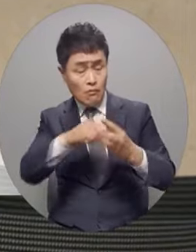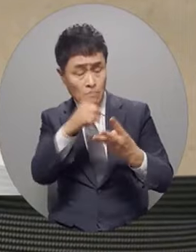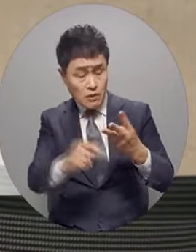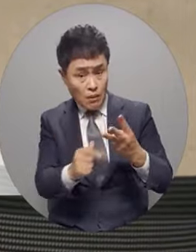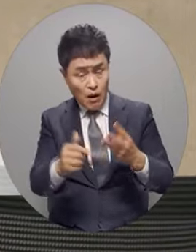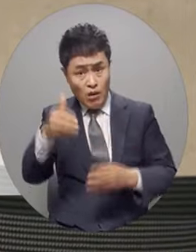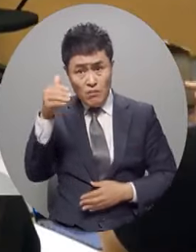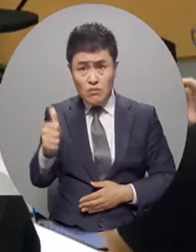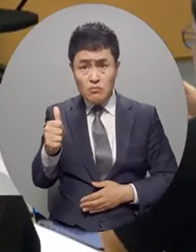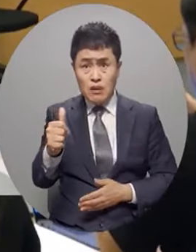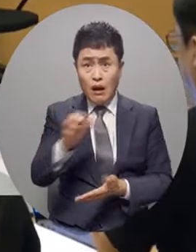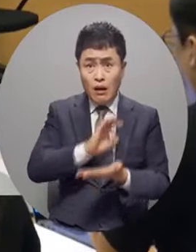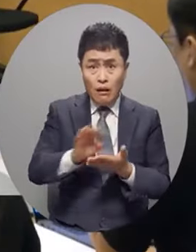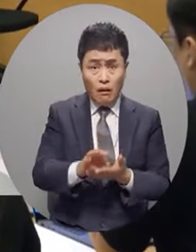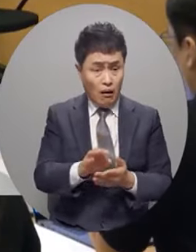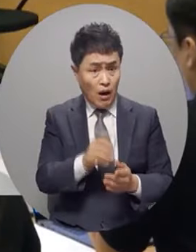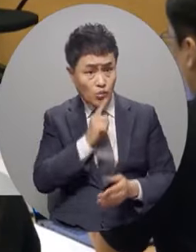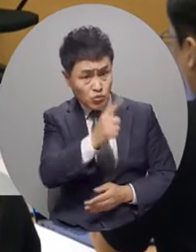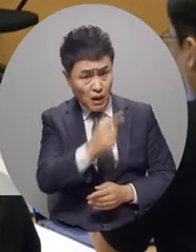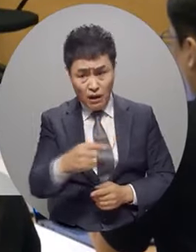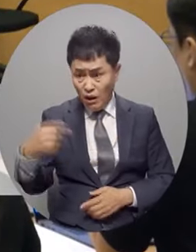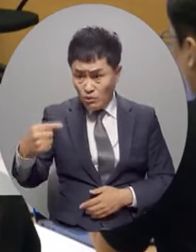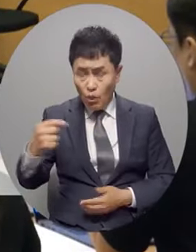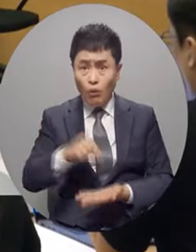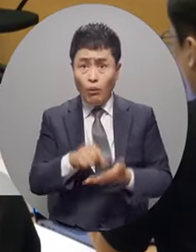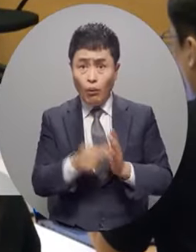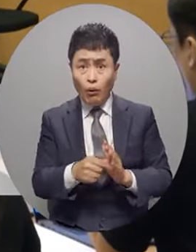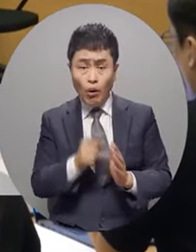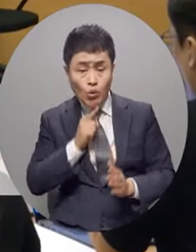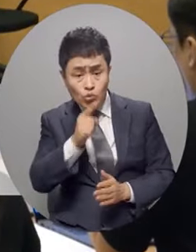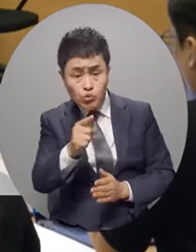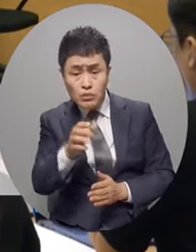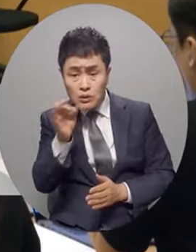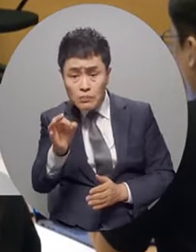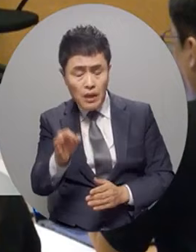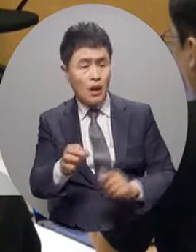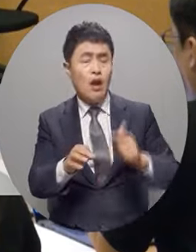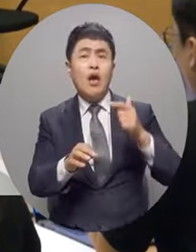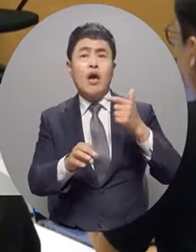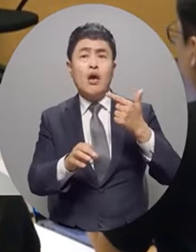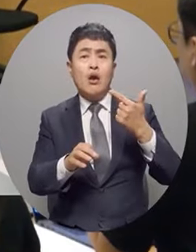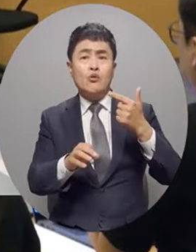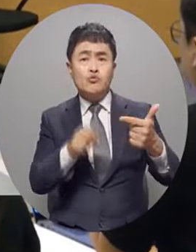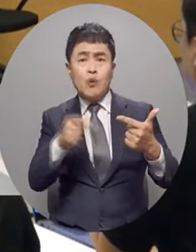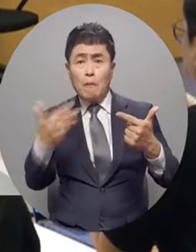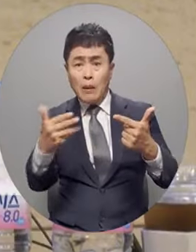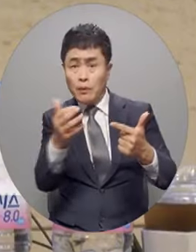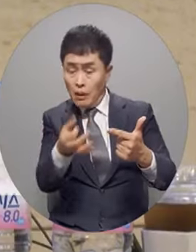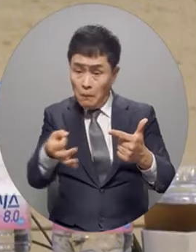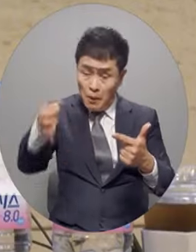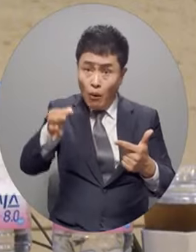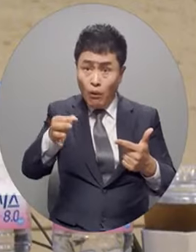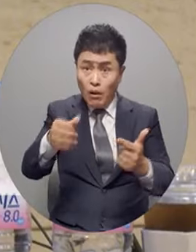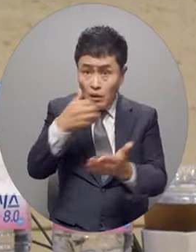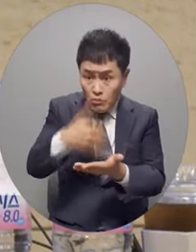이용료를 주문 한 건에 1,000원에서 주문 금액의 6.8%로 변경한 뒤 지난달에는 이